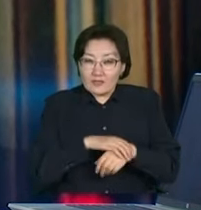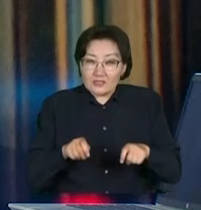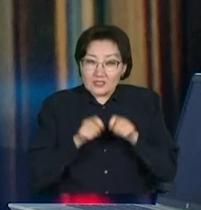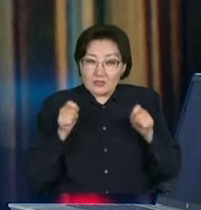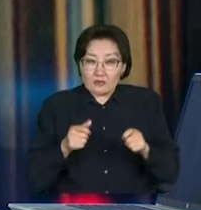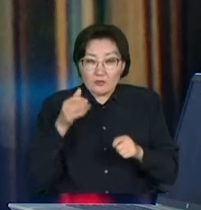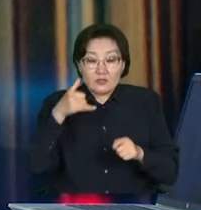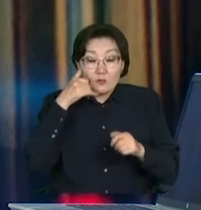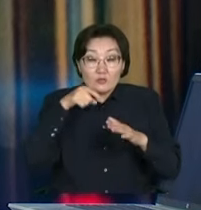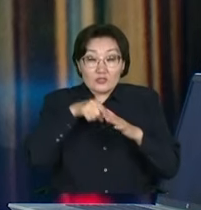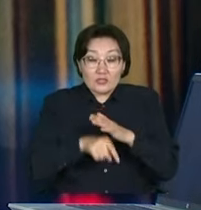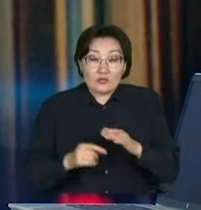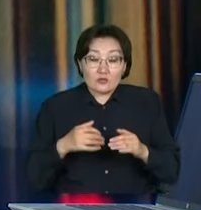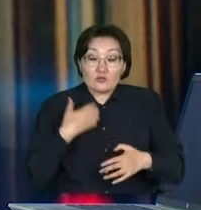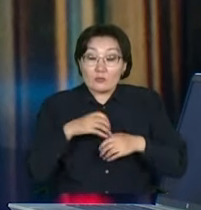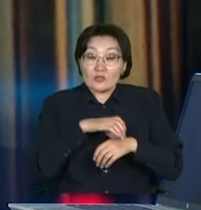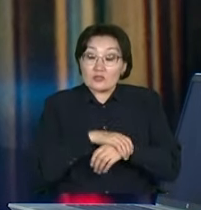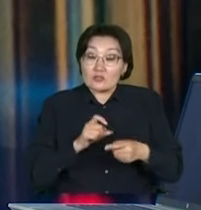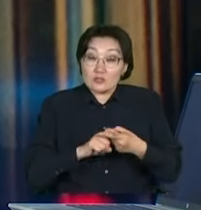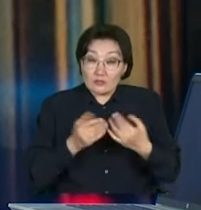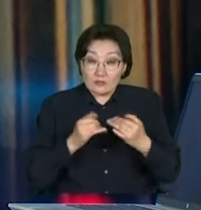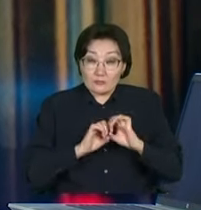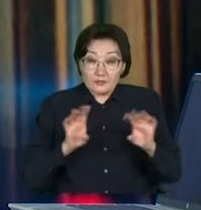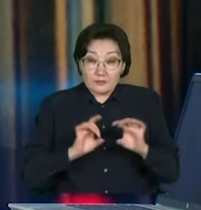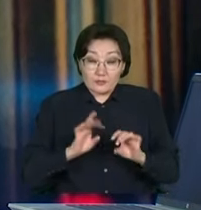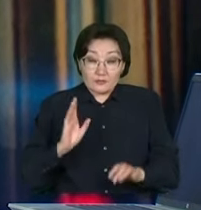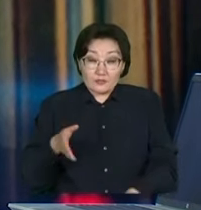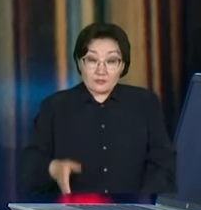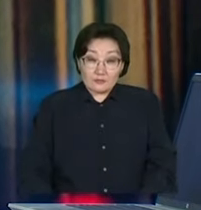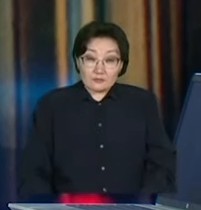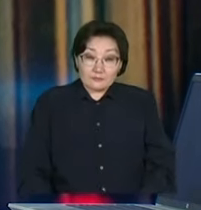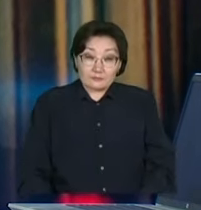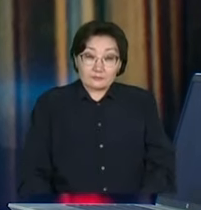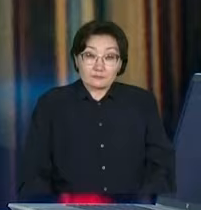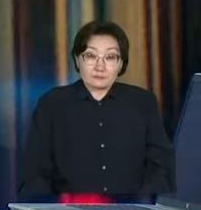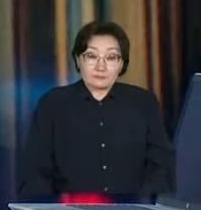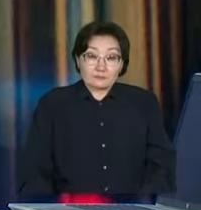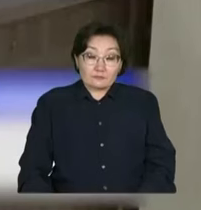Телефонда сақталып қалған сұмдық деректер жайлы елордалық әріптесім Кәмшат Мұхамеджан тарқатады.